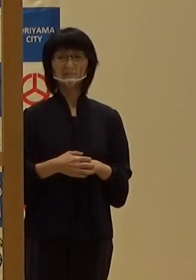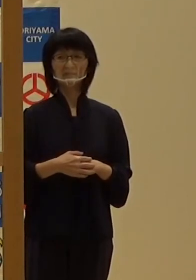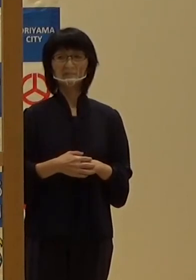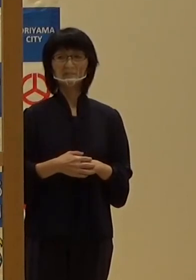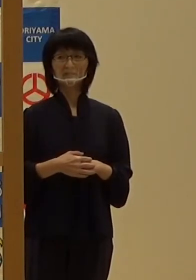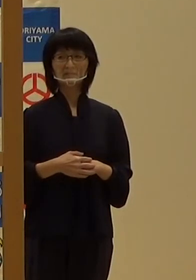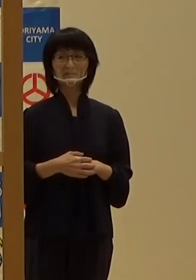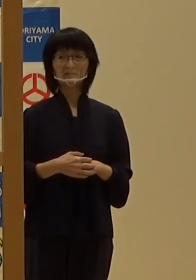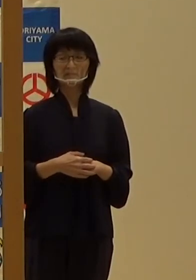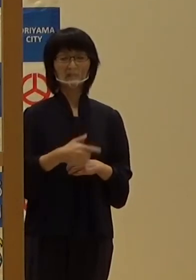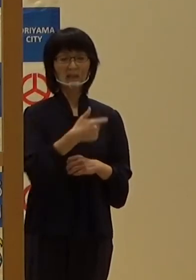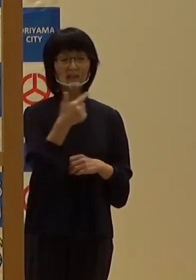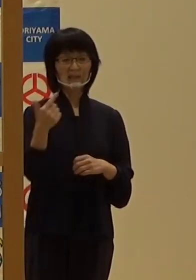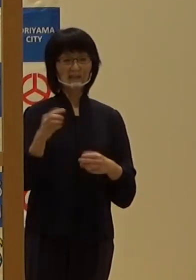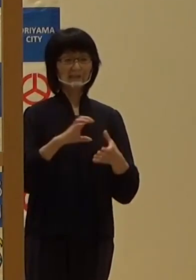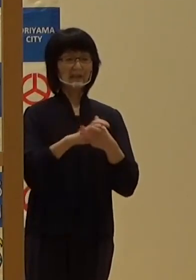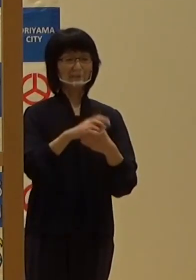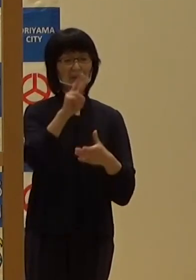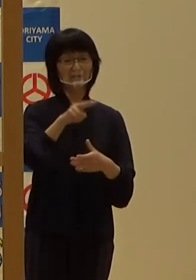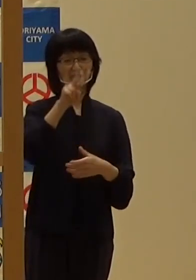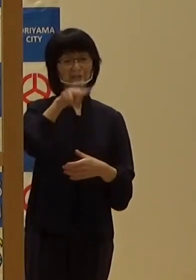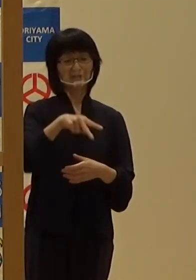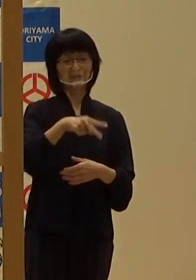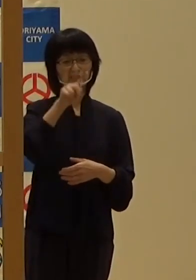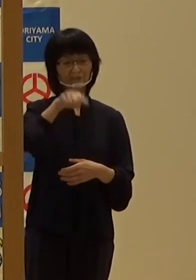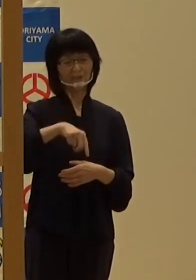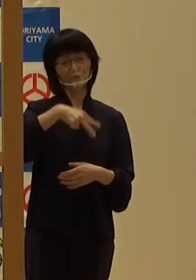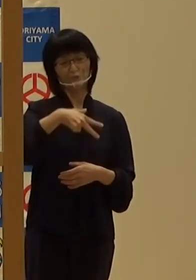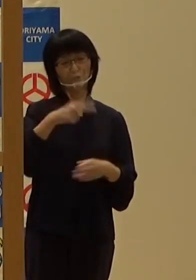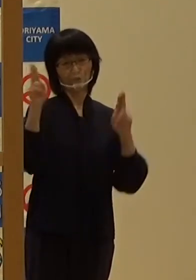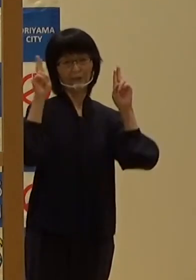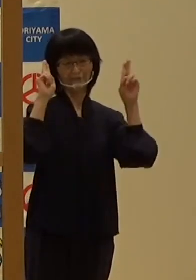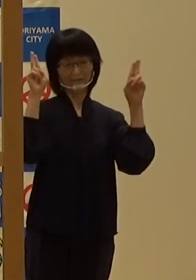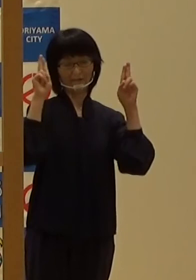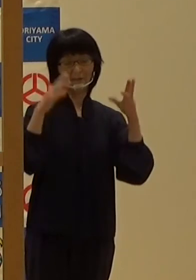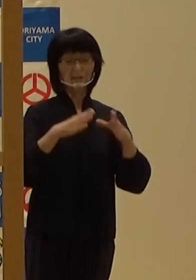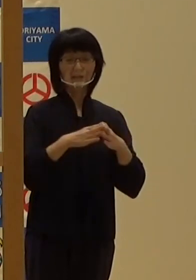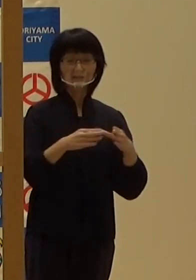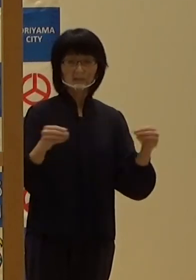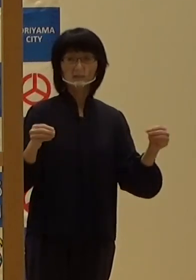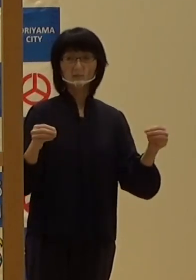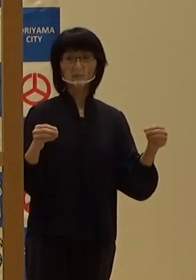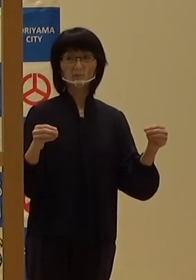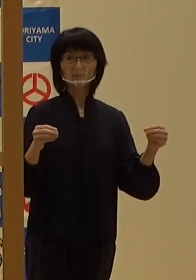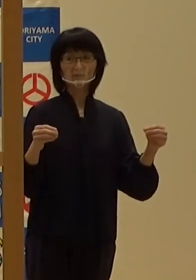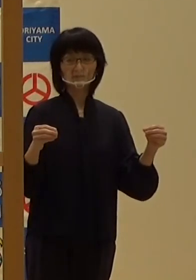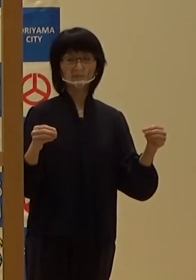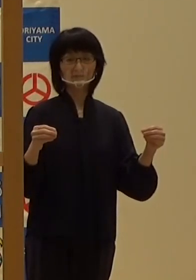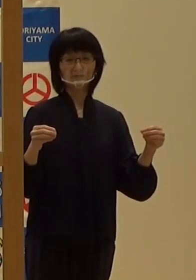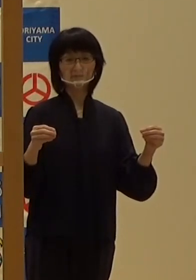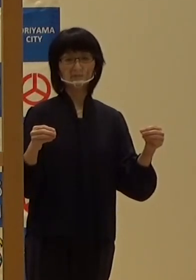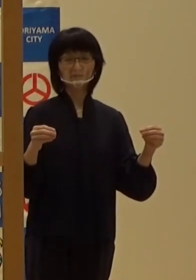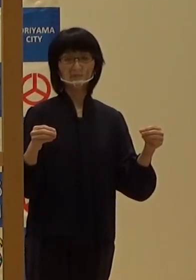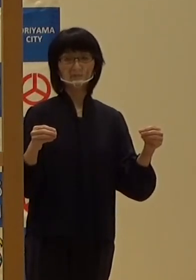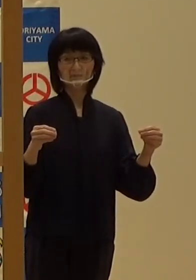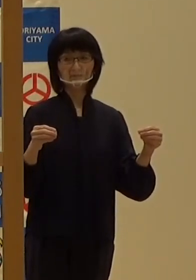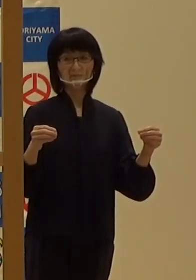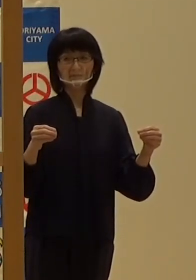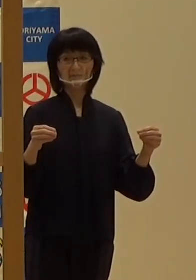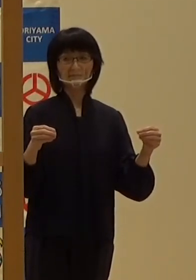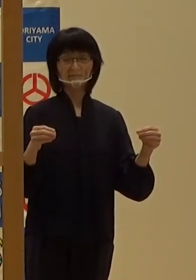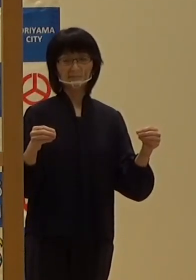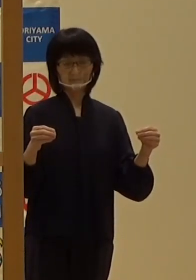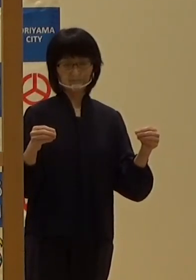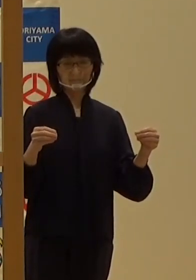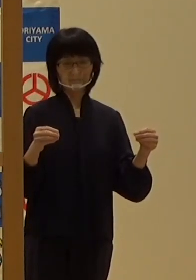ダイワリースというこの業者ですけれども、全国でこのパーク PFI の実績があるところでは